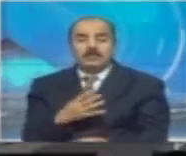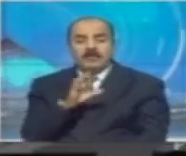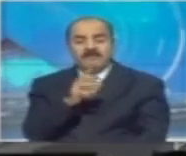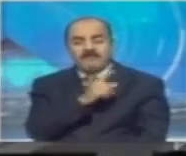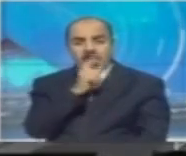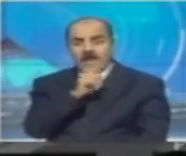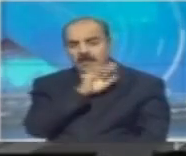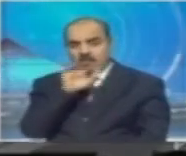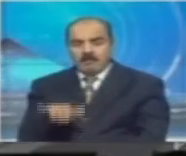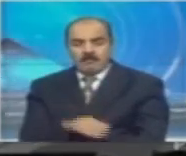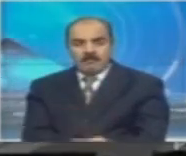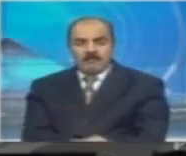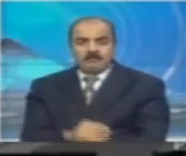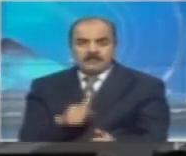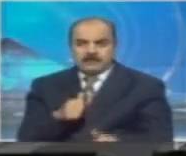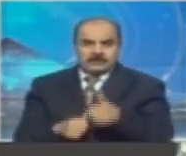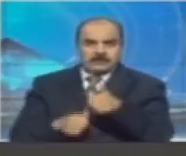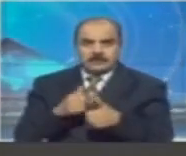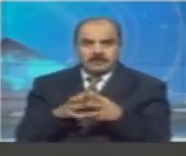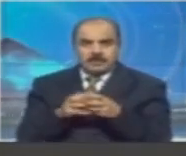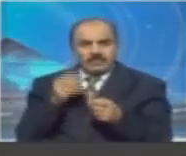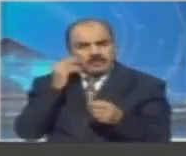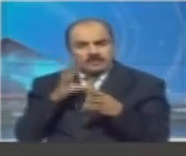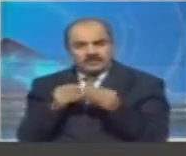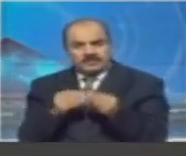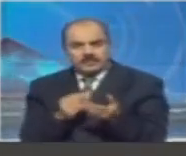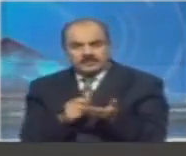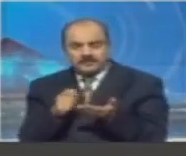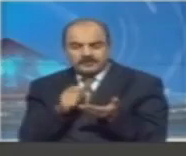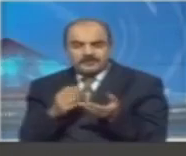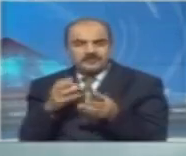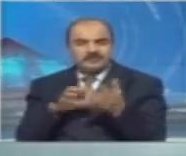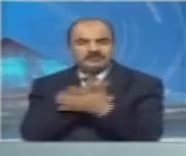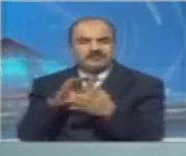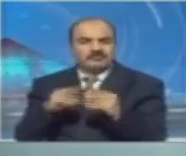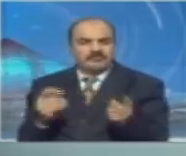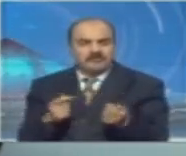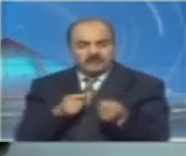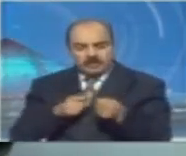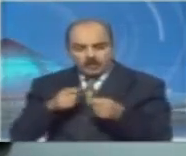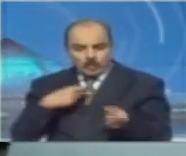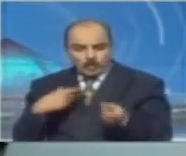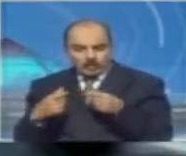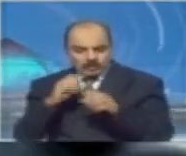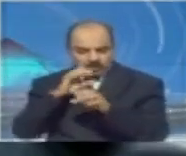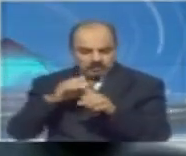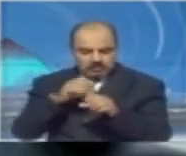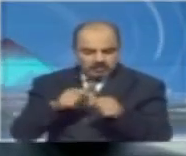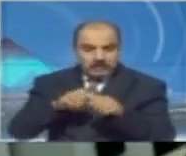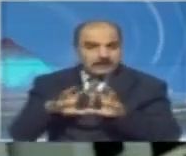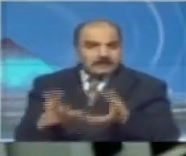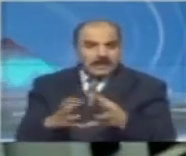على مستوى العالم للمنافسه على ايجاد الحلول العلميه غير التقليديه باستخدام احدث تقنيات الهندسه